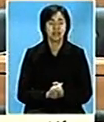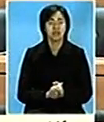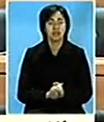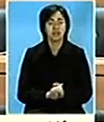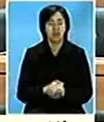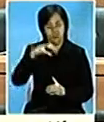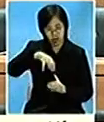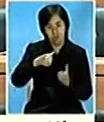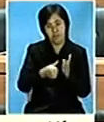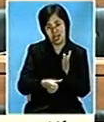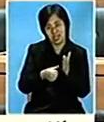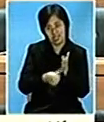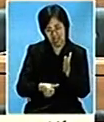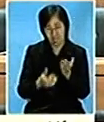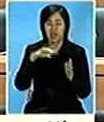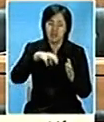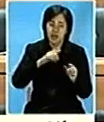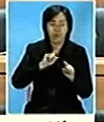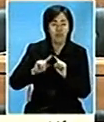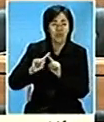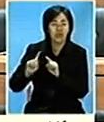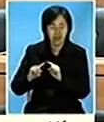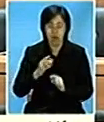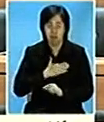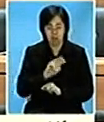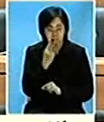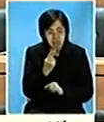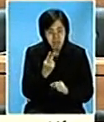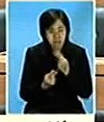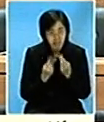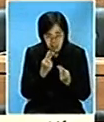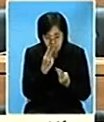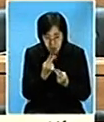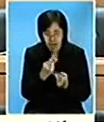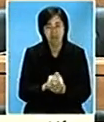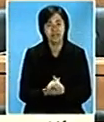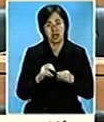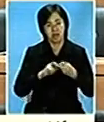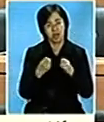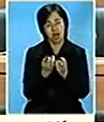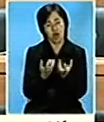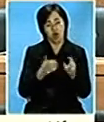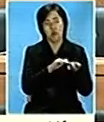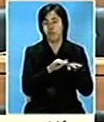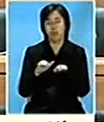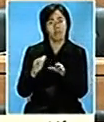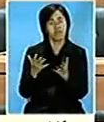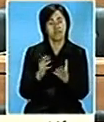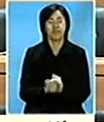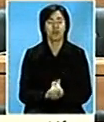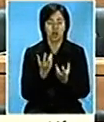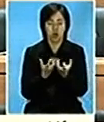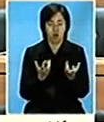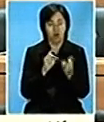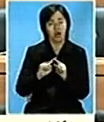สัมภาระมาหรือกรมสรรพสามิตก็ตามสิ่งที่ขาดก็คือเครื่องมือนะครับเครื่องมือ